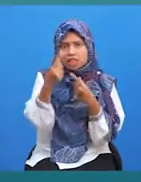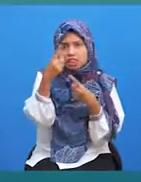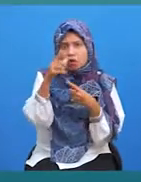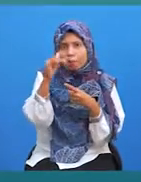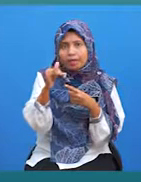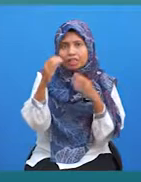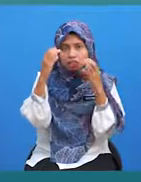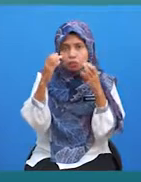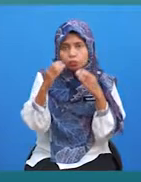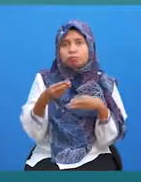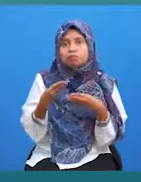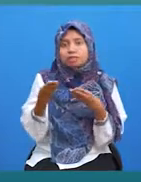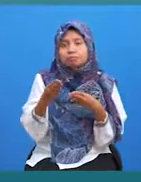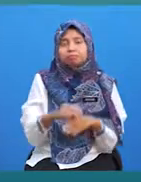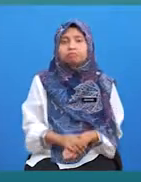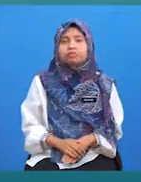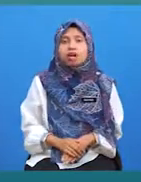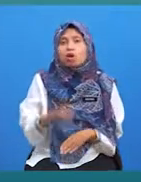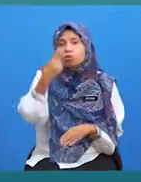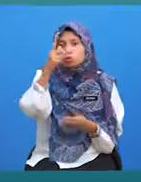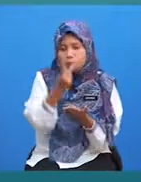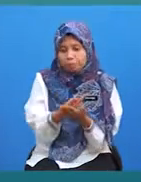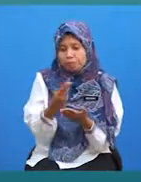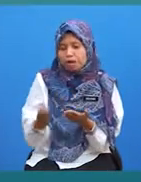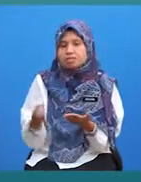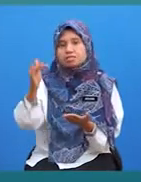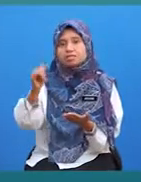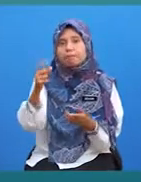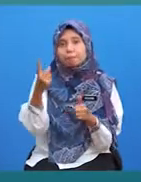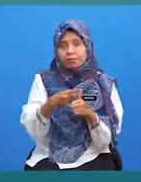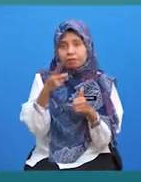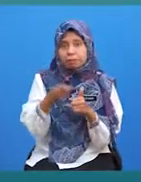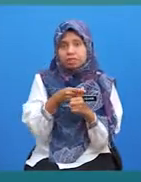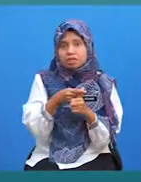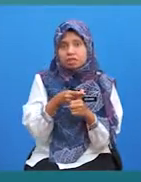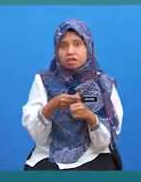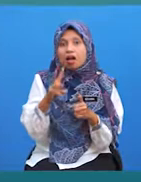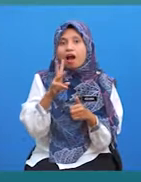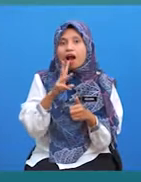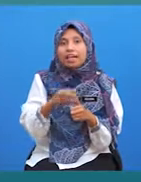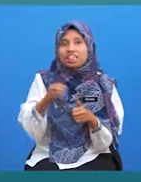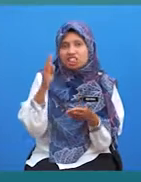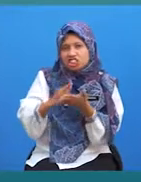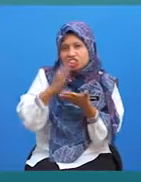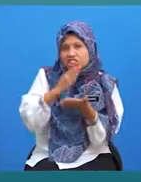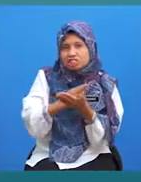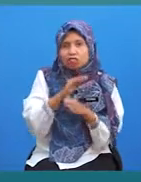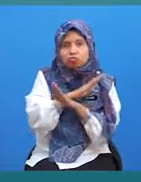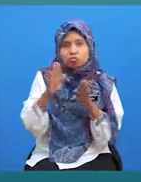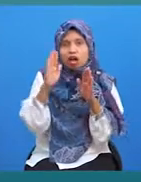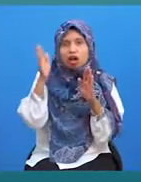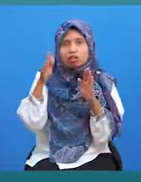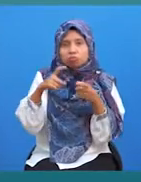ada? Bagi peribahasa yang pertama, iaitu air dicincang tak akan